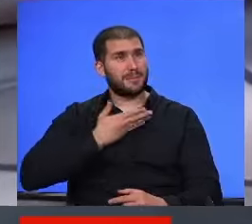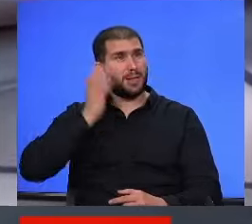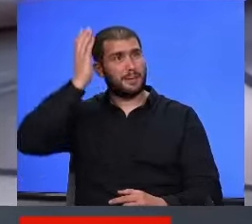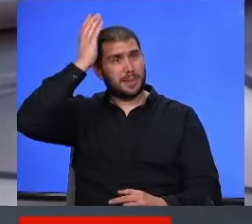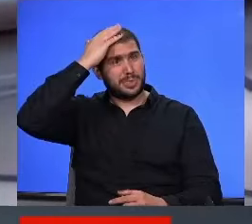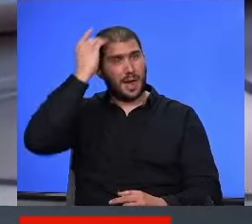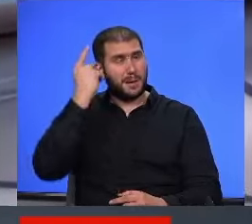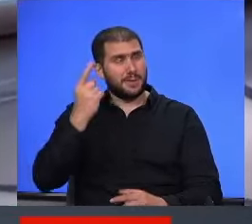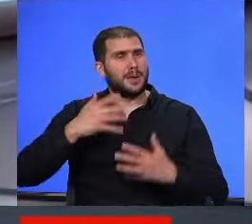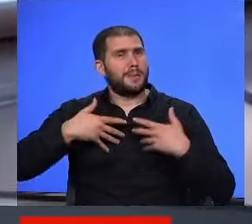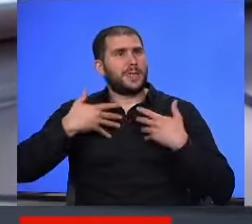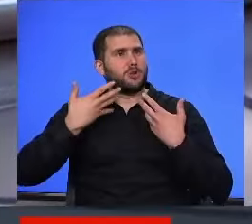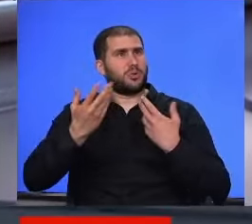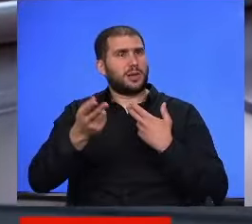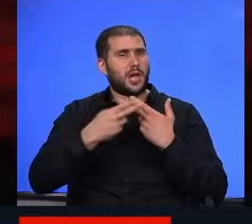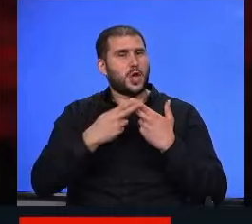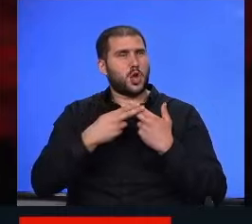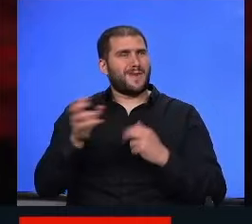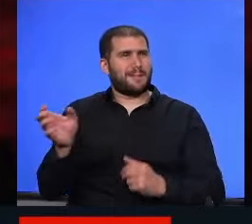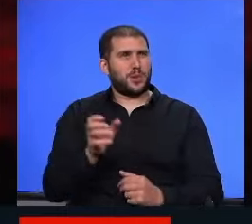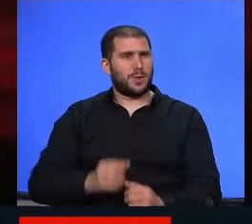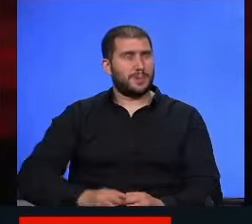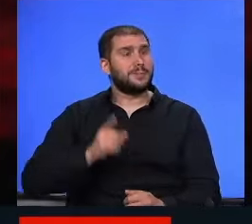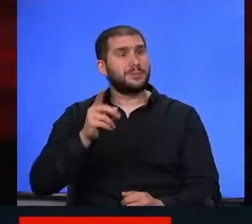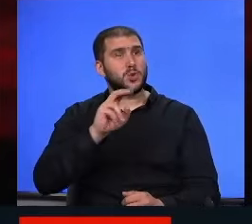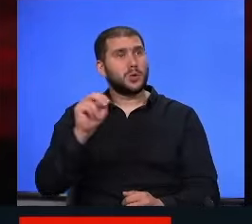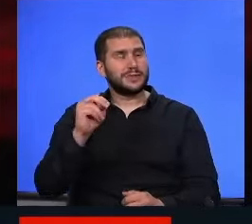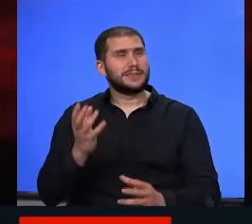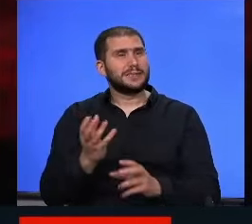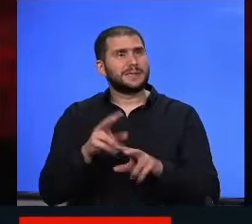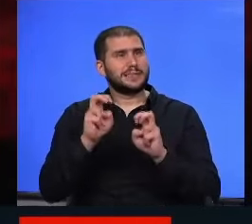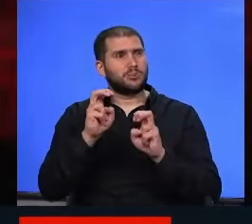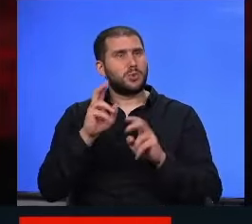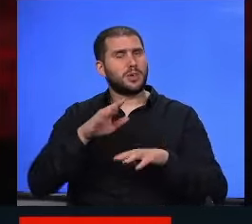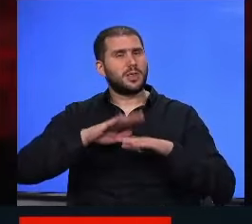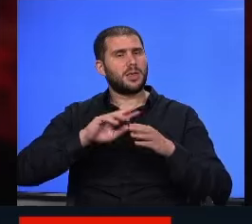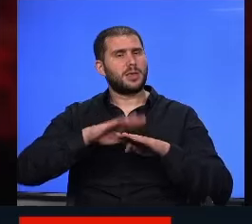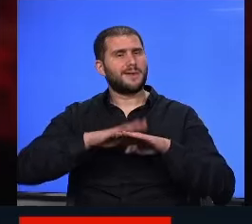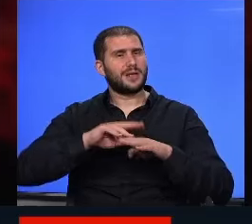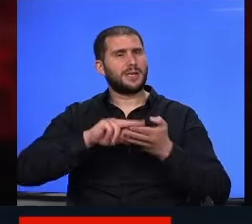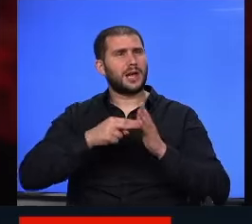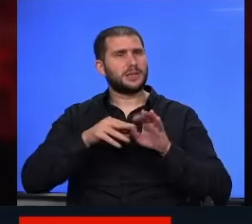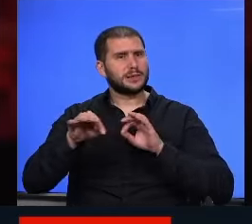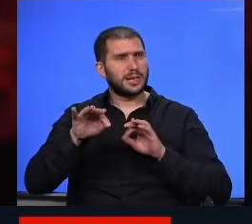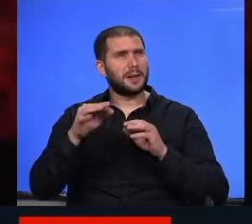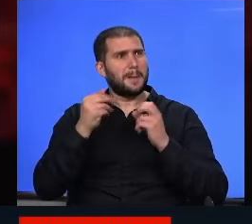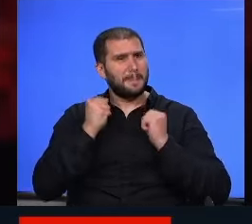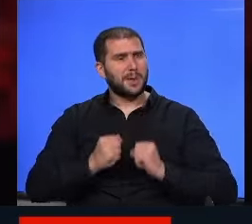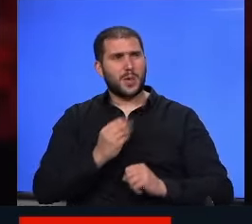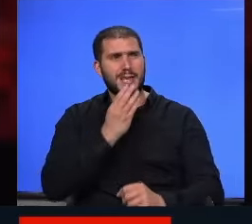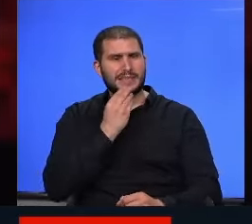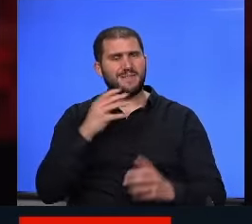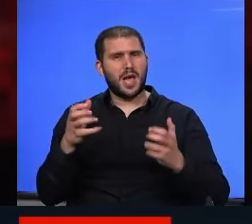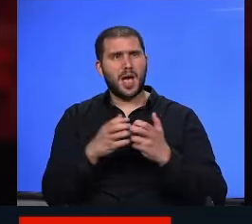מטראמפ, ובהתרגשותו לקראת המינוי. It's about the opportunity to play a strategic role in the safety and security of Israel and